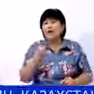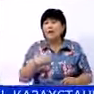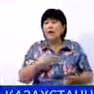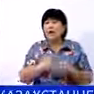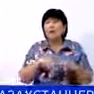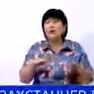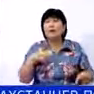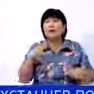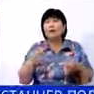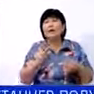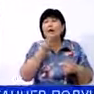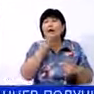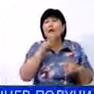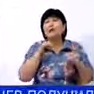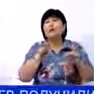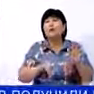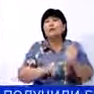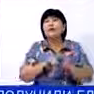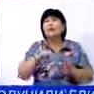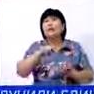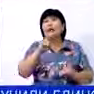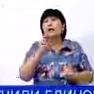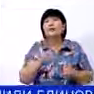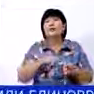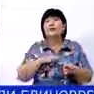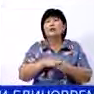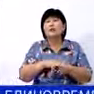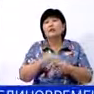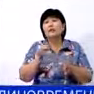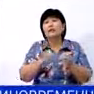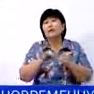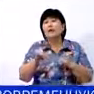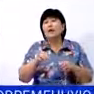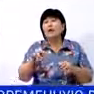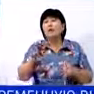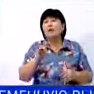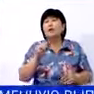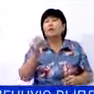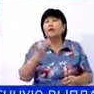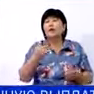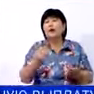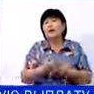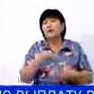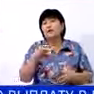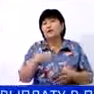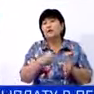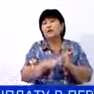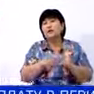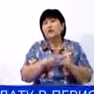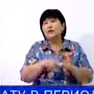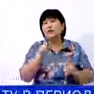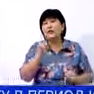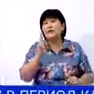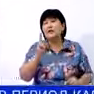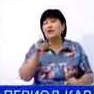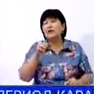идет подготовка к отопительному сезону. ТЭЦ реализует 10 проектов. В микрорайоне Шугла обновляется 2671